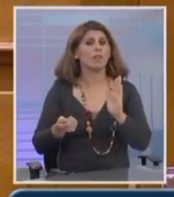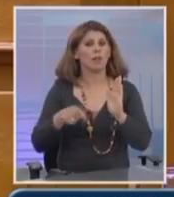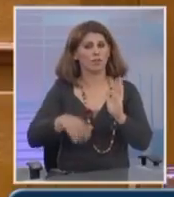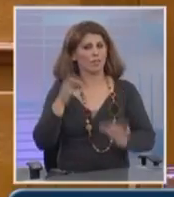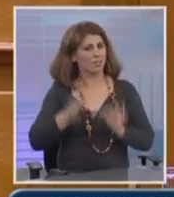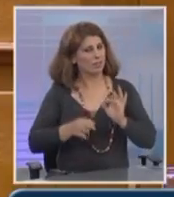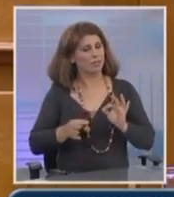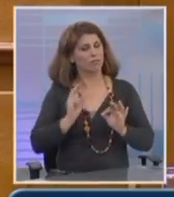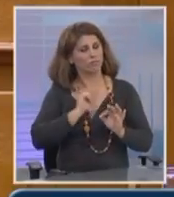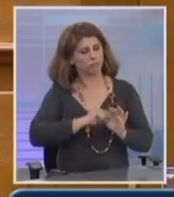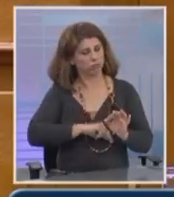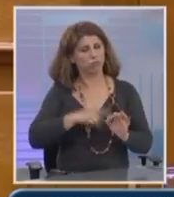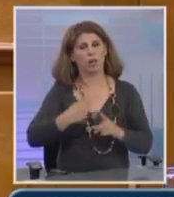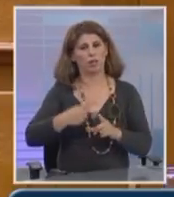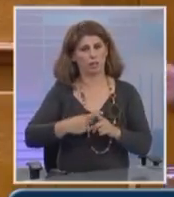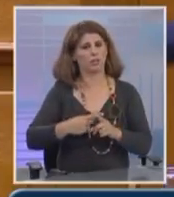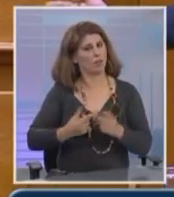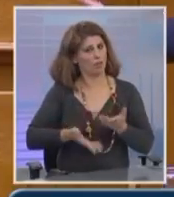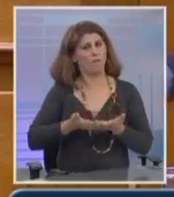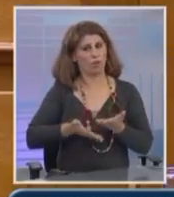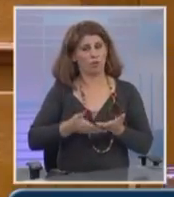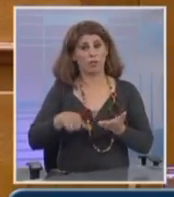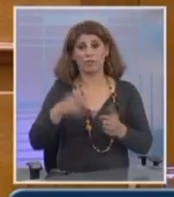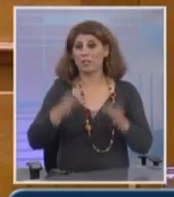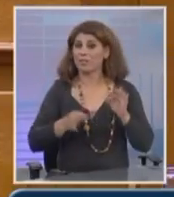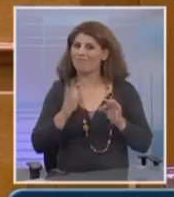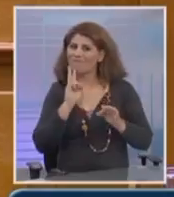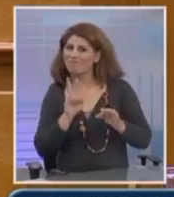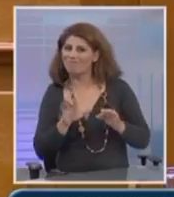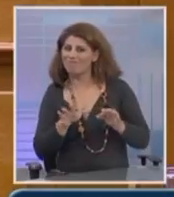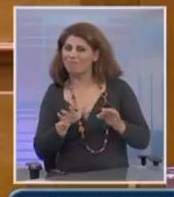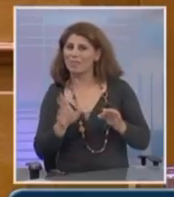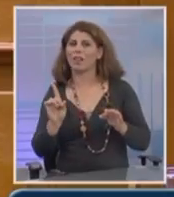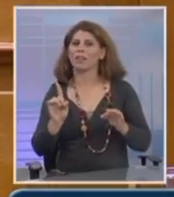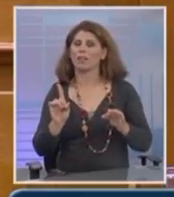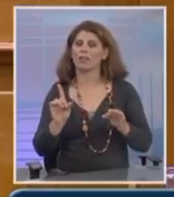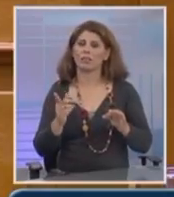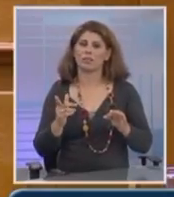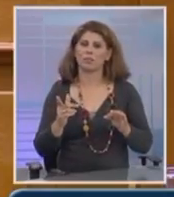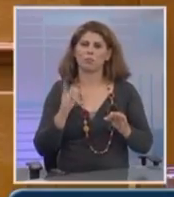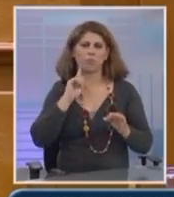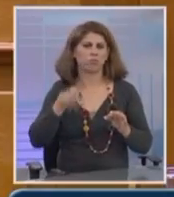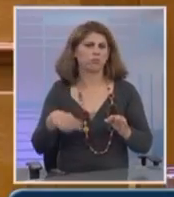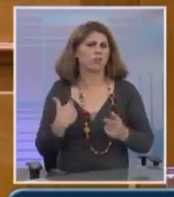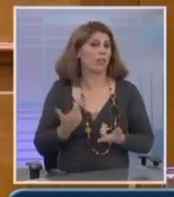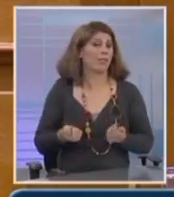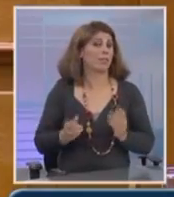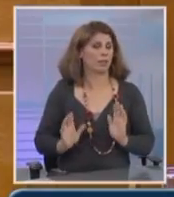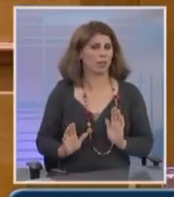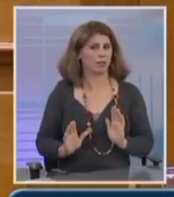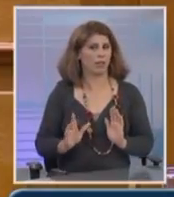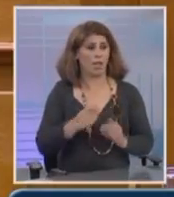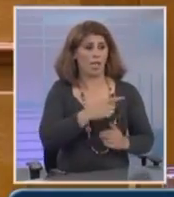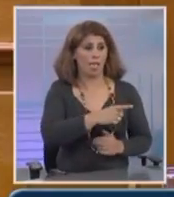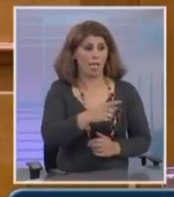προς όφελος των ελληνικών συμφερόντων, μια συζήτηση η οποία φαίνεται όμως ότι σας αφήνει παγερά αδιάφορους. Εσείς